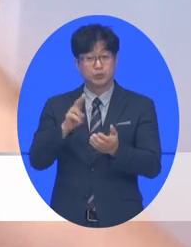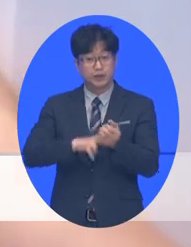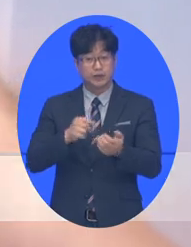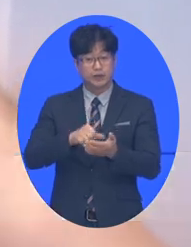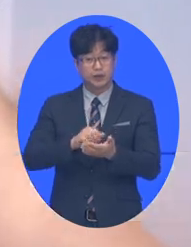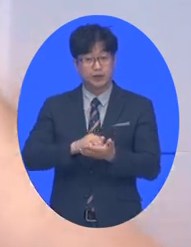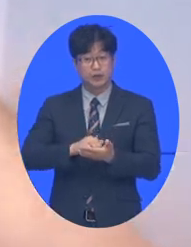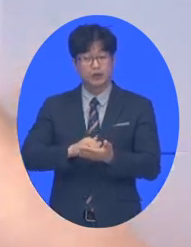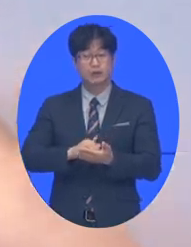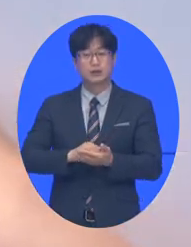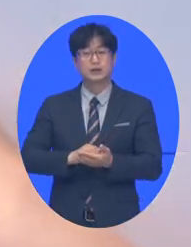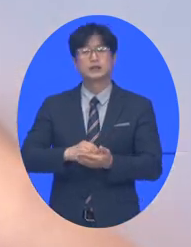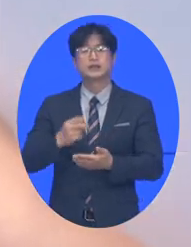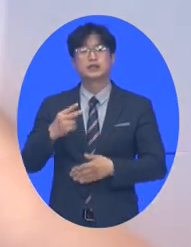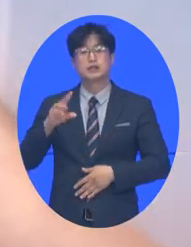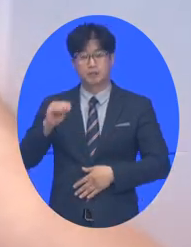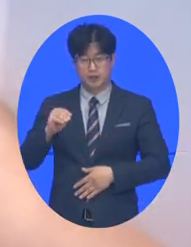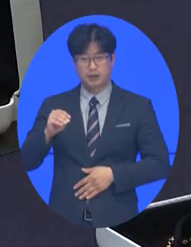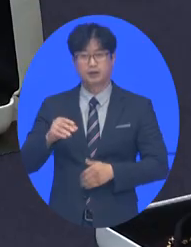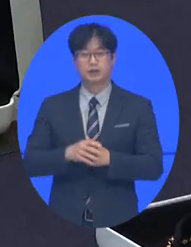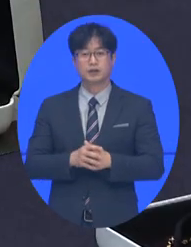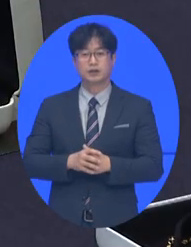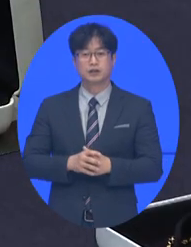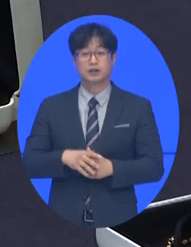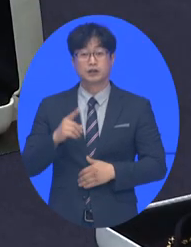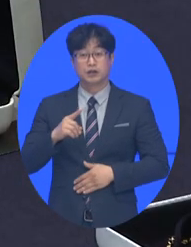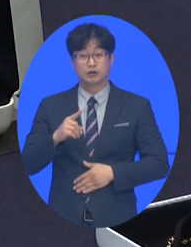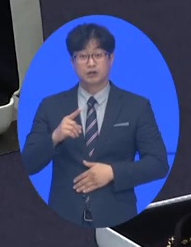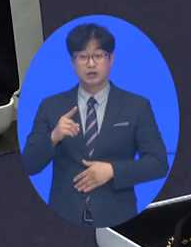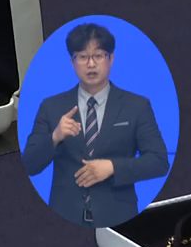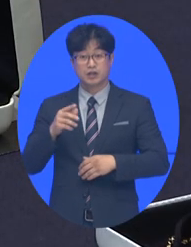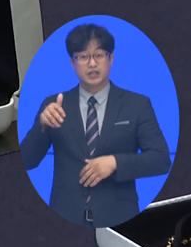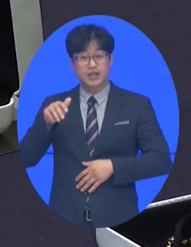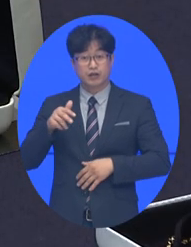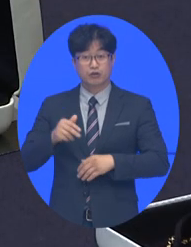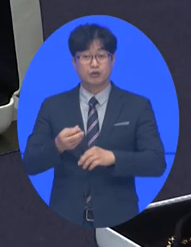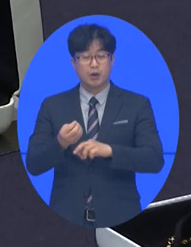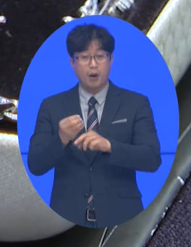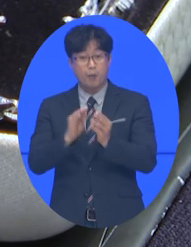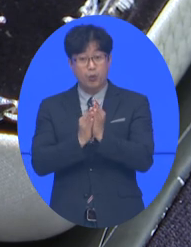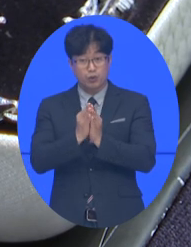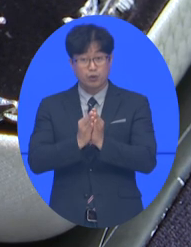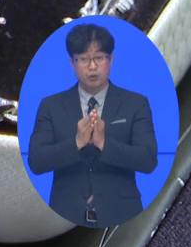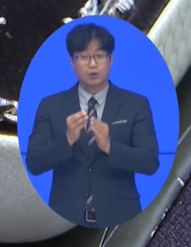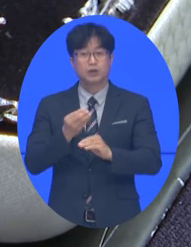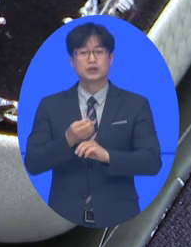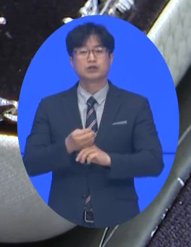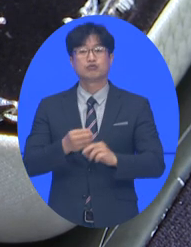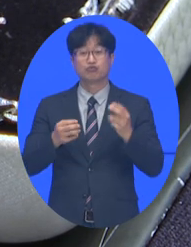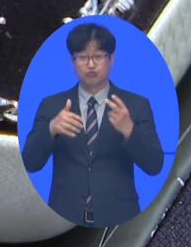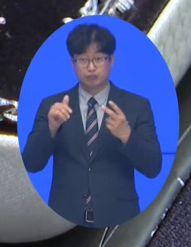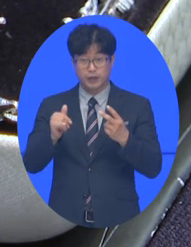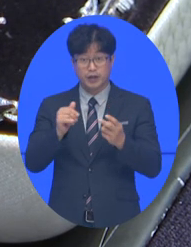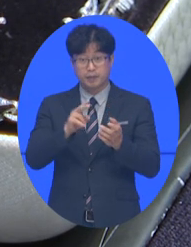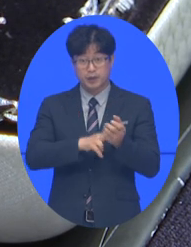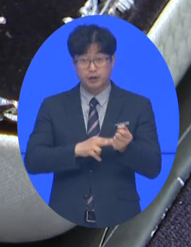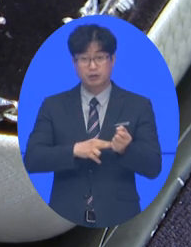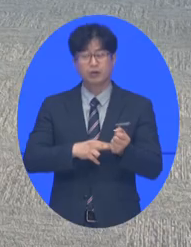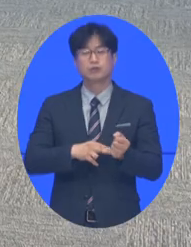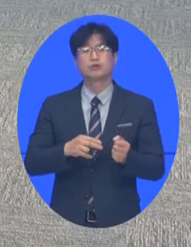건수는 2만 678건에 달합니다. 1.31캐럿 다이아몬드 반지는 최저 입찰가의 두 배인